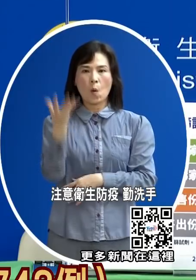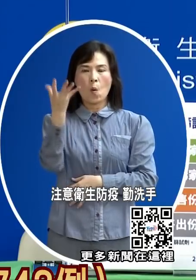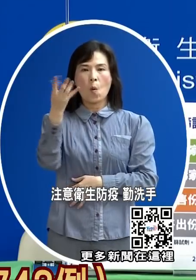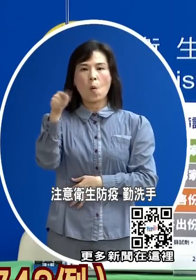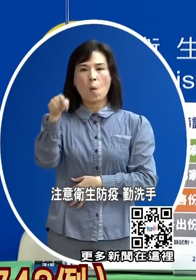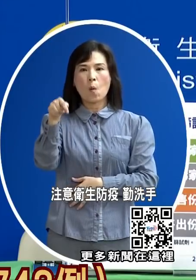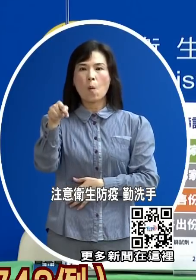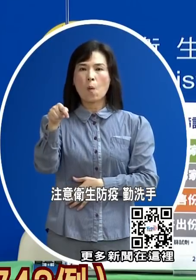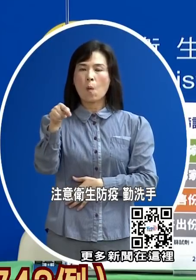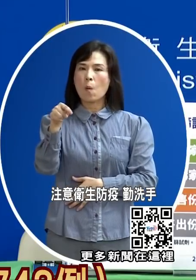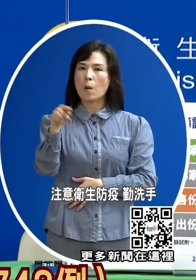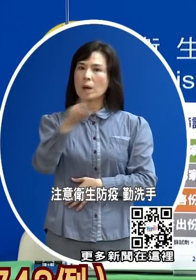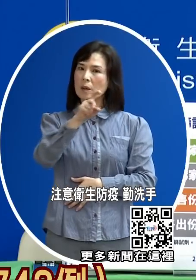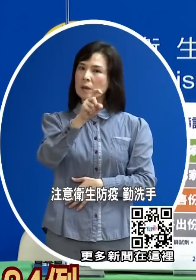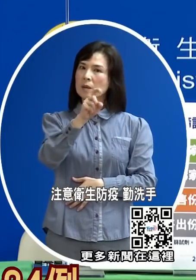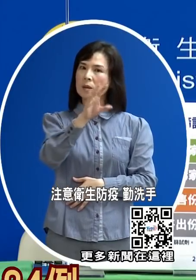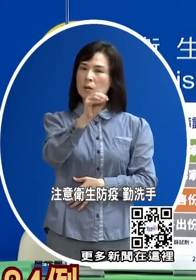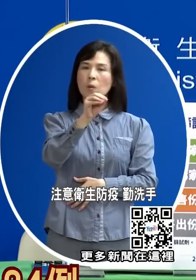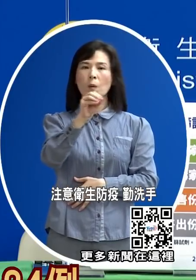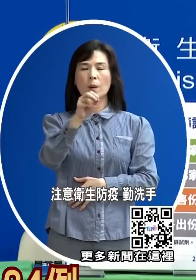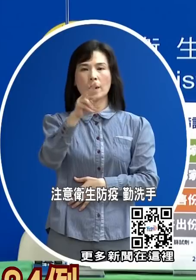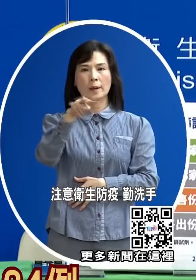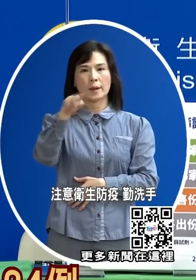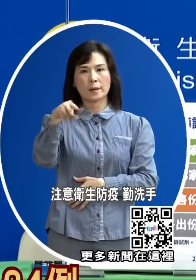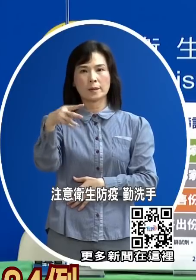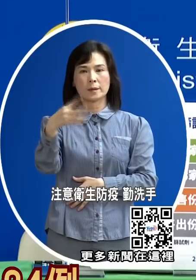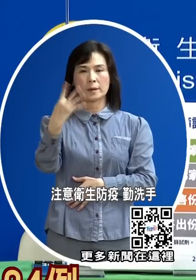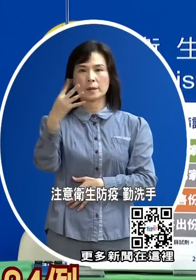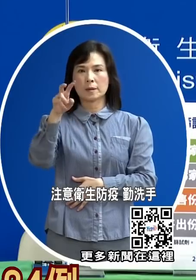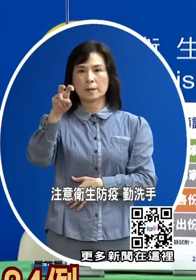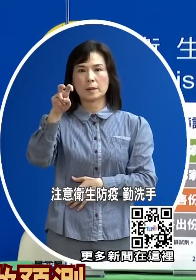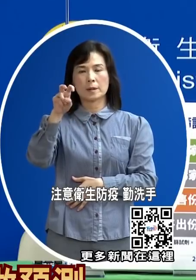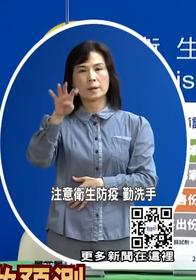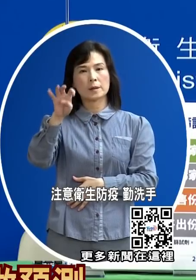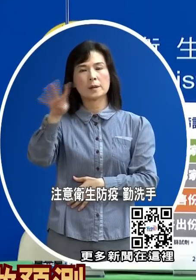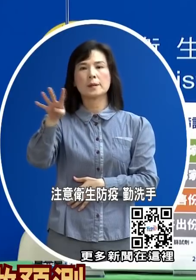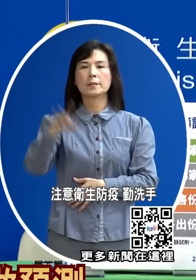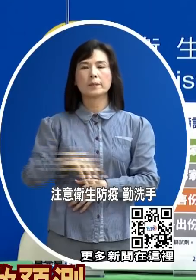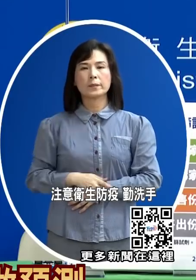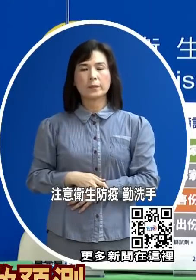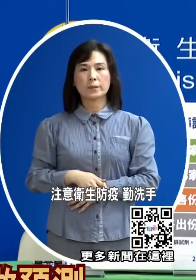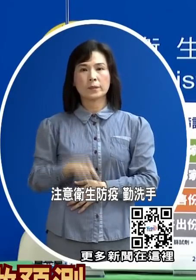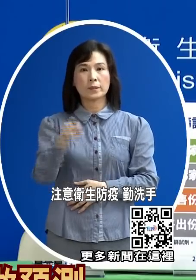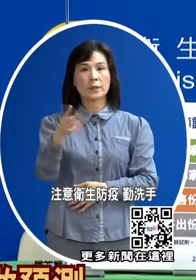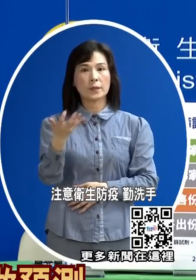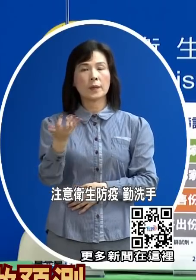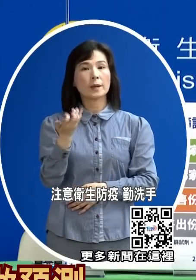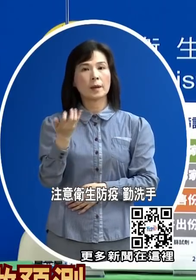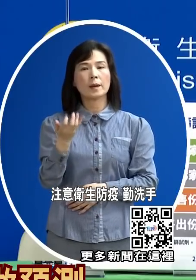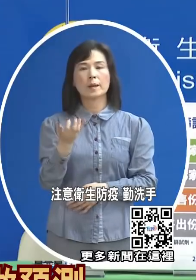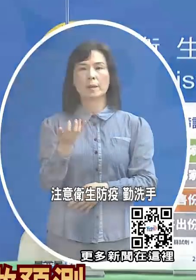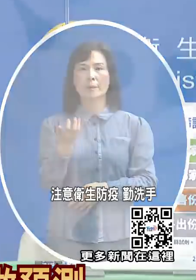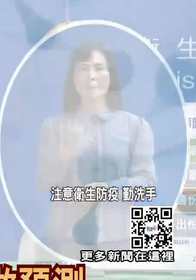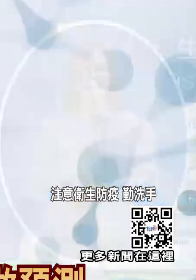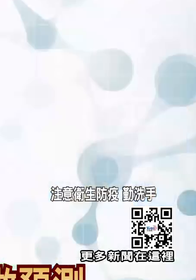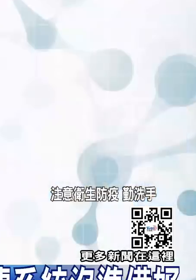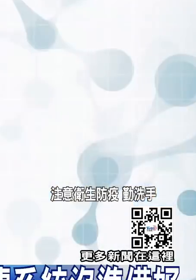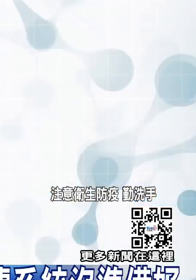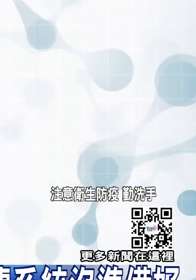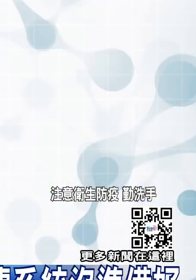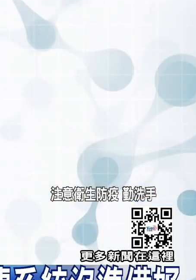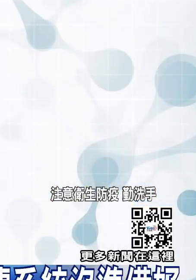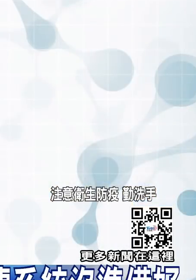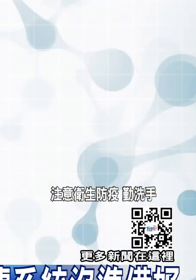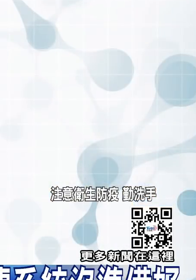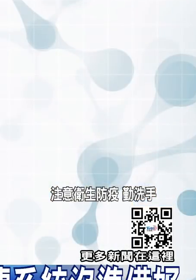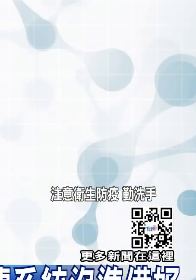上限这边，它的下限是54,124。是二的部分这个参数去做预测。 就怕筛检站